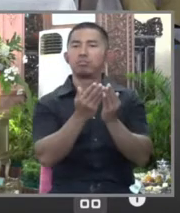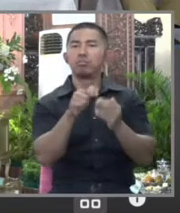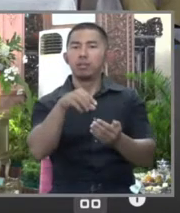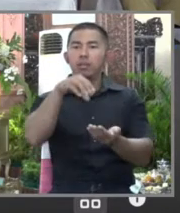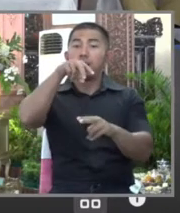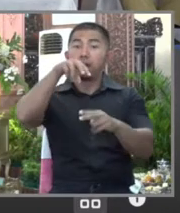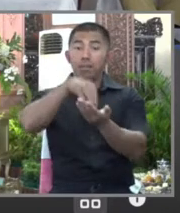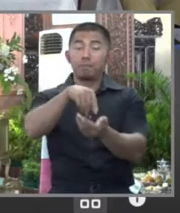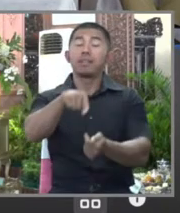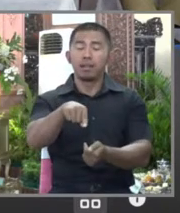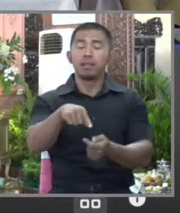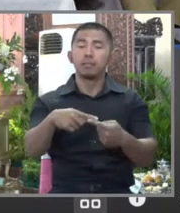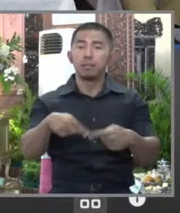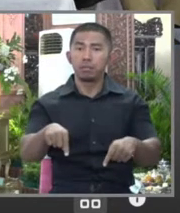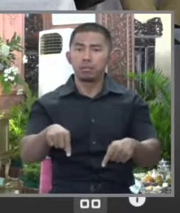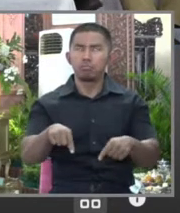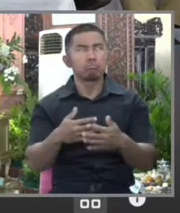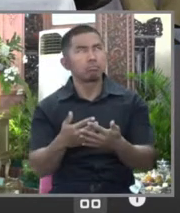Berapa?